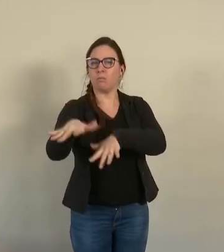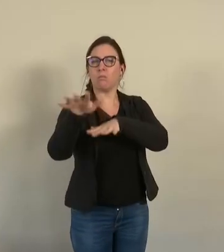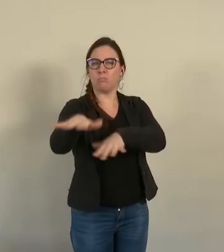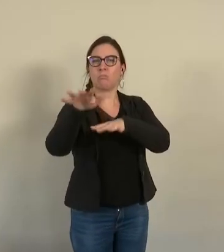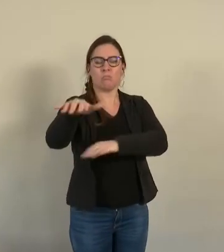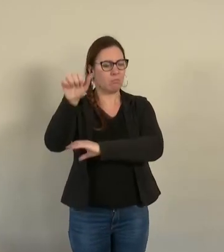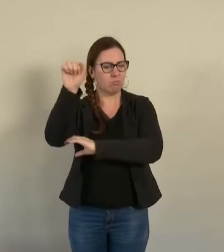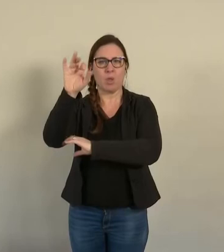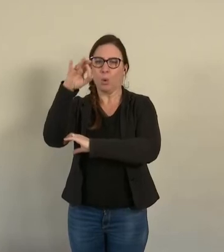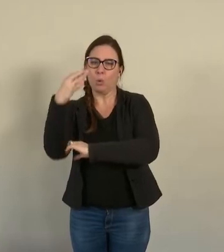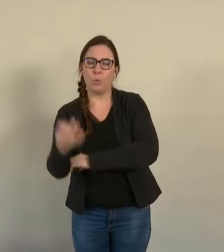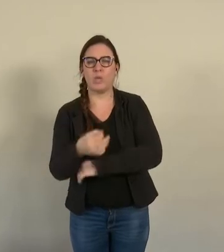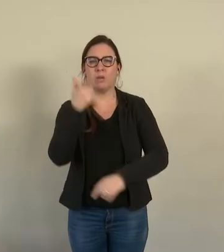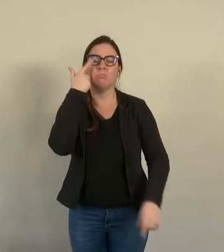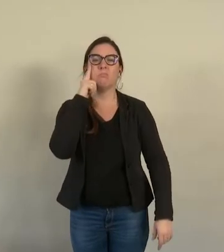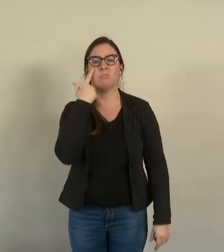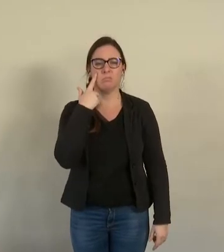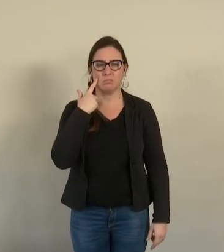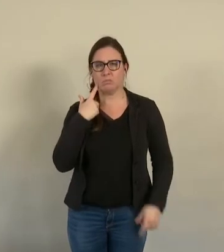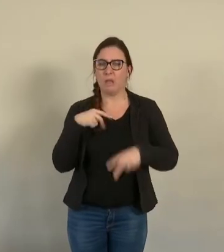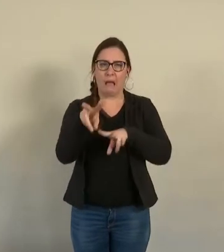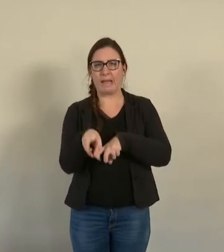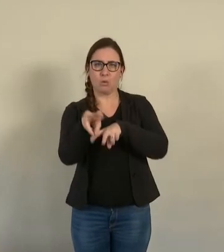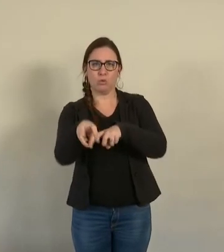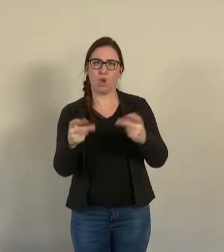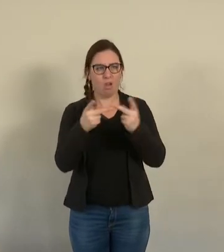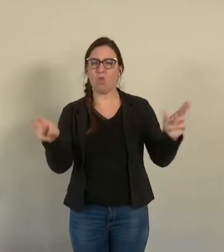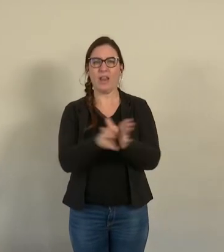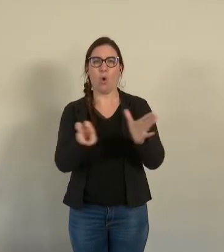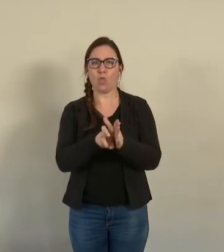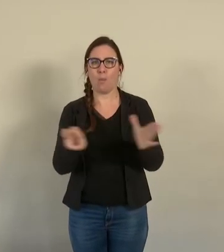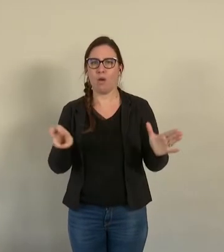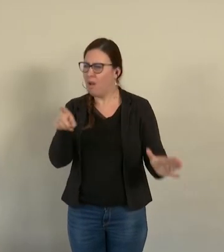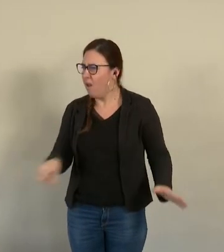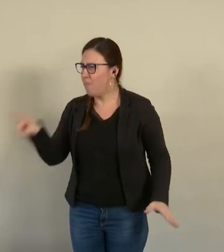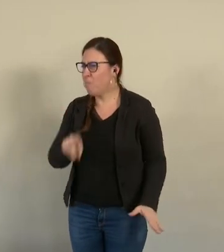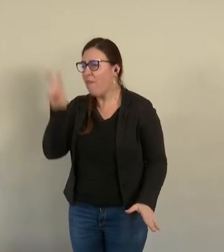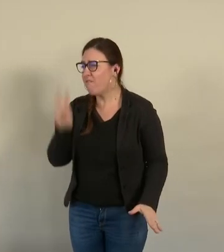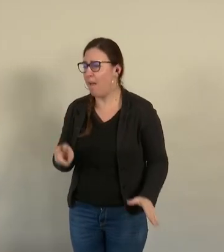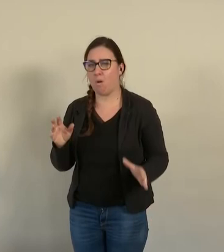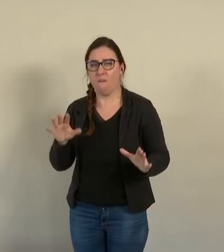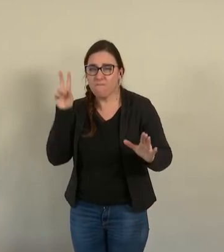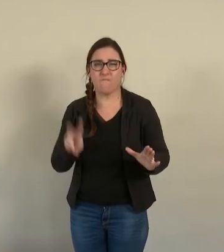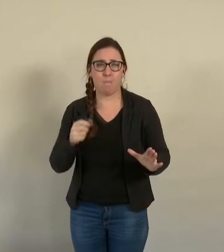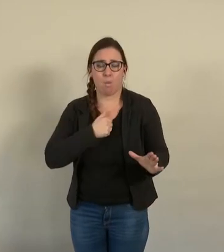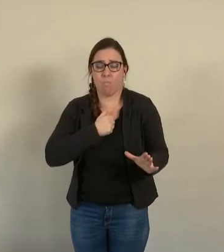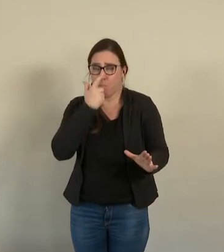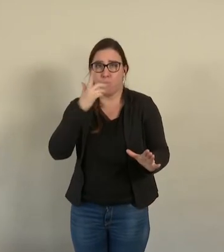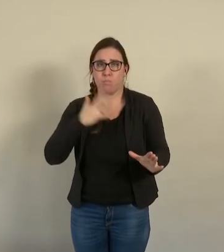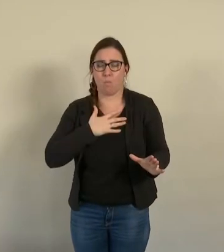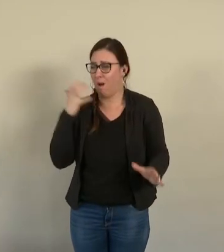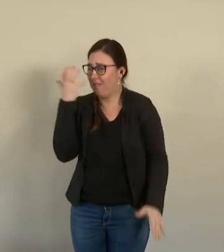qui témoigent la larme à l'œil avec les agriculteurs dans les rues de Grenoble et je trouve ça franchement mais absolument